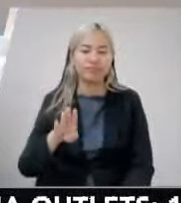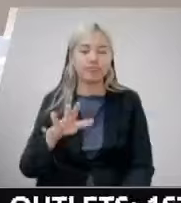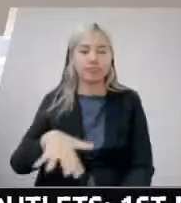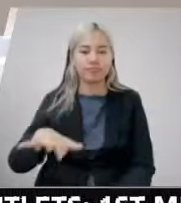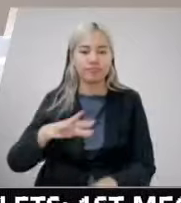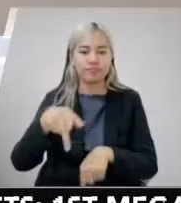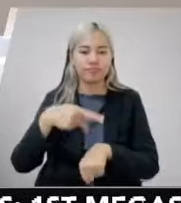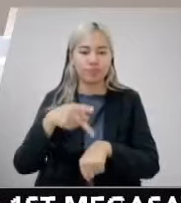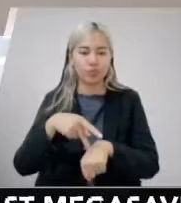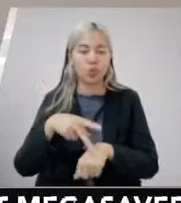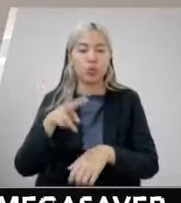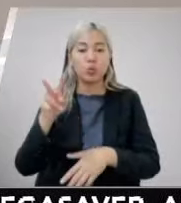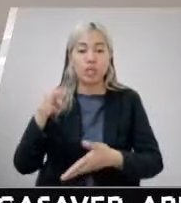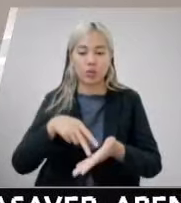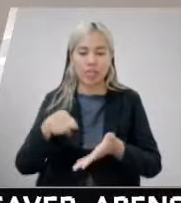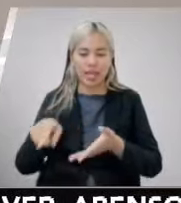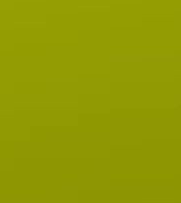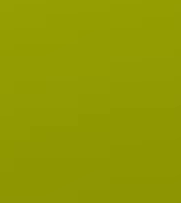ng survey.